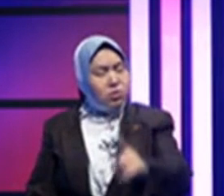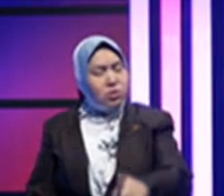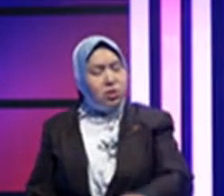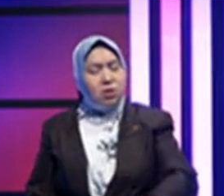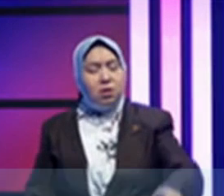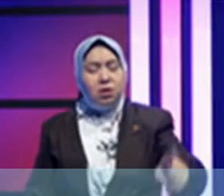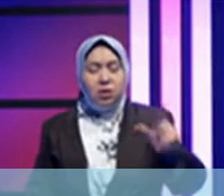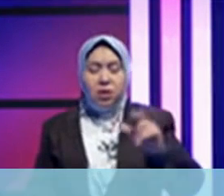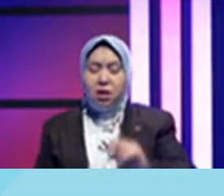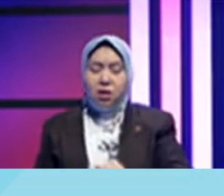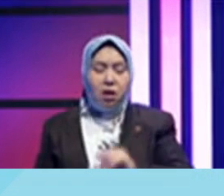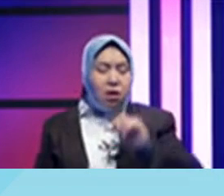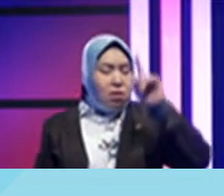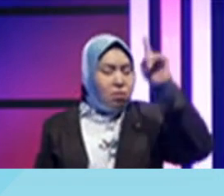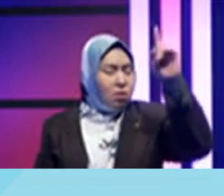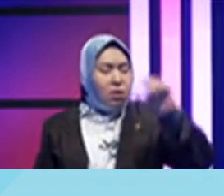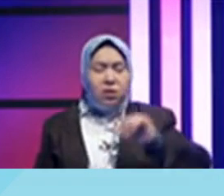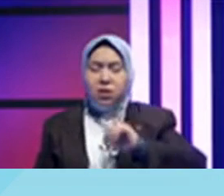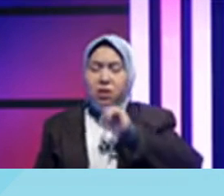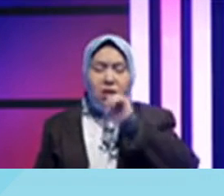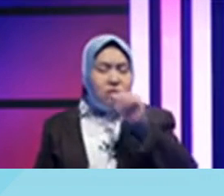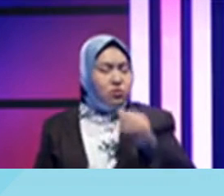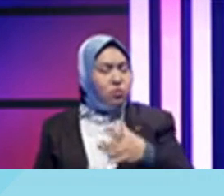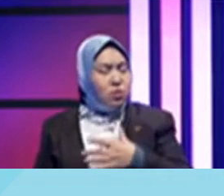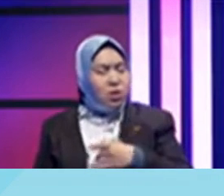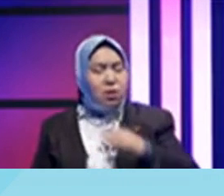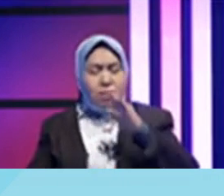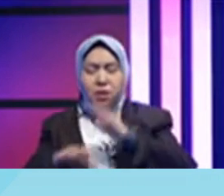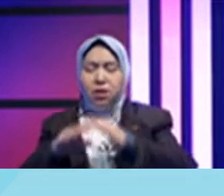إنه لا يحب